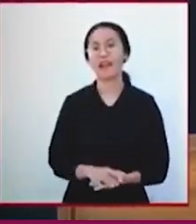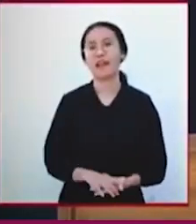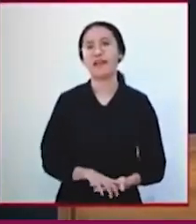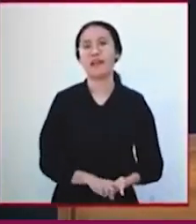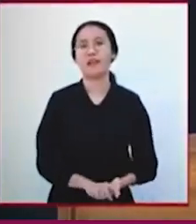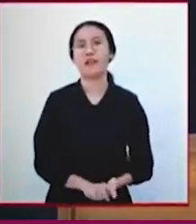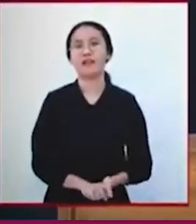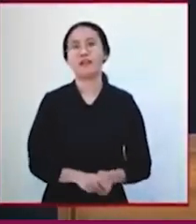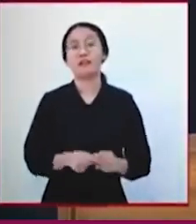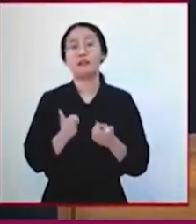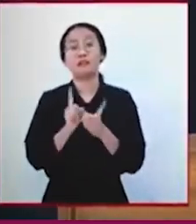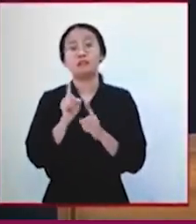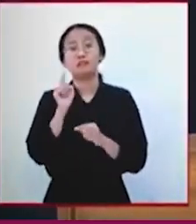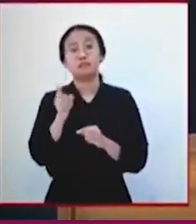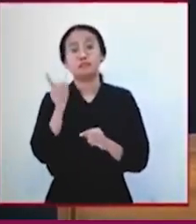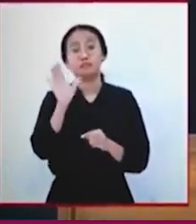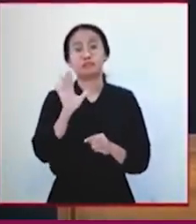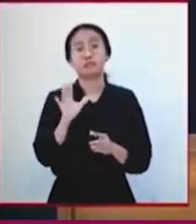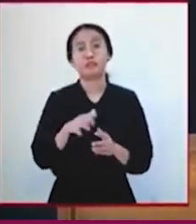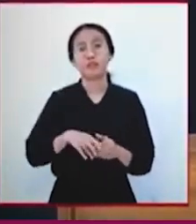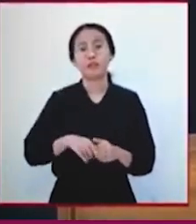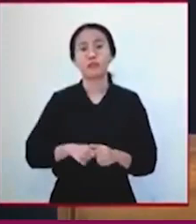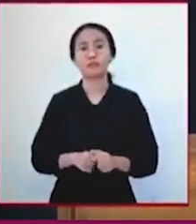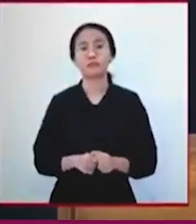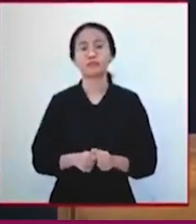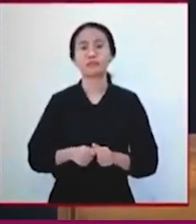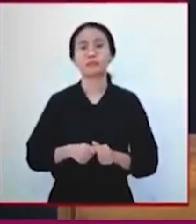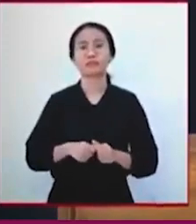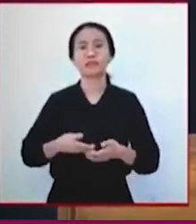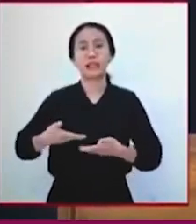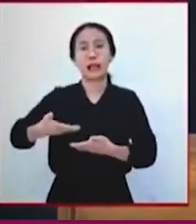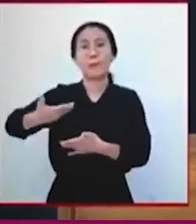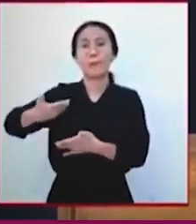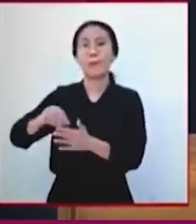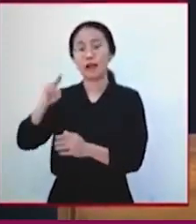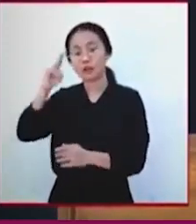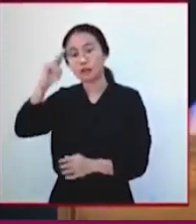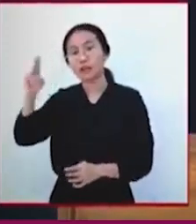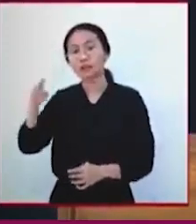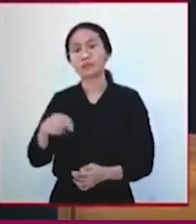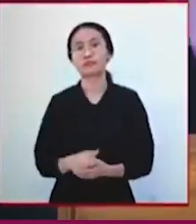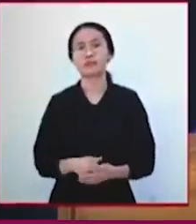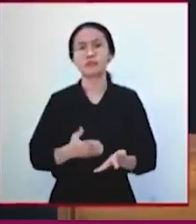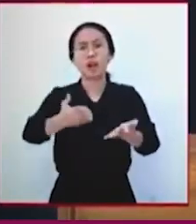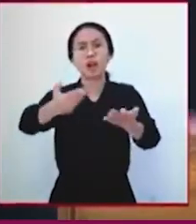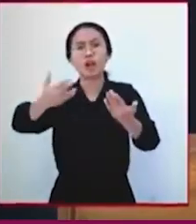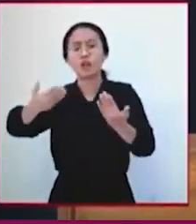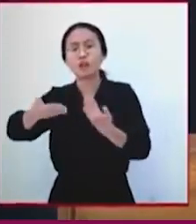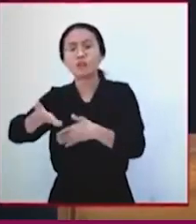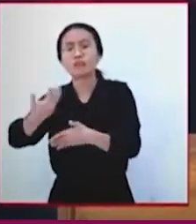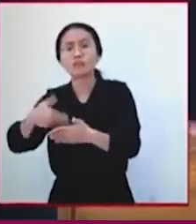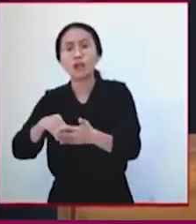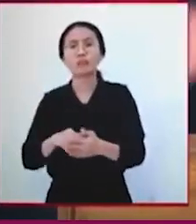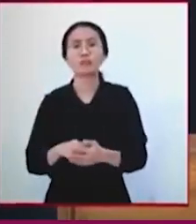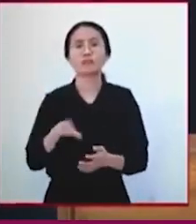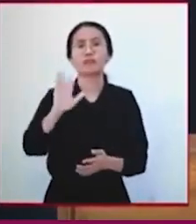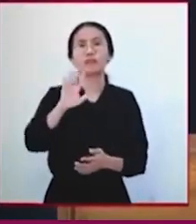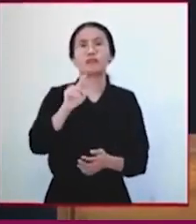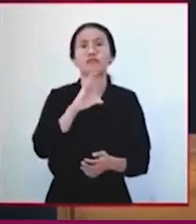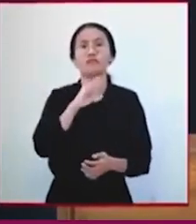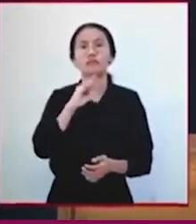sih kalau kamu tidak bertobat 40 hari lagi tuanku membalikkan karena itu bertobatlah saudara tidak cukup